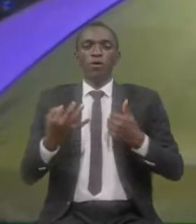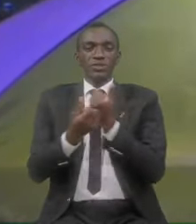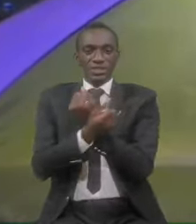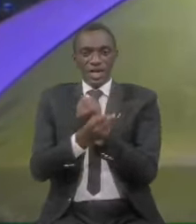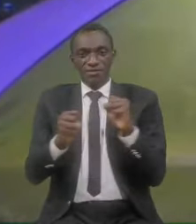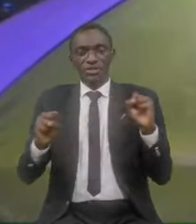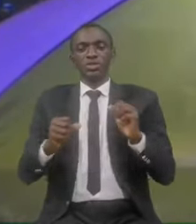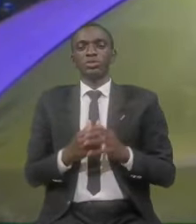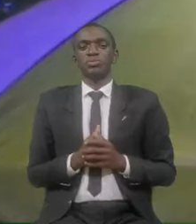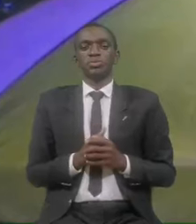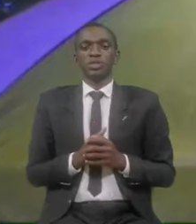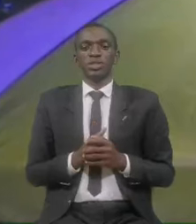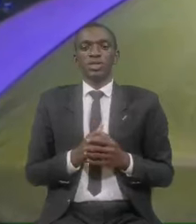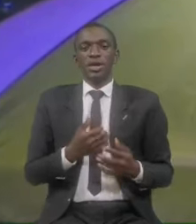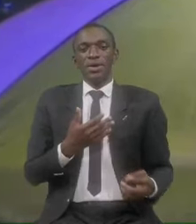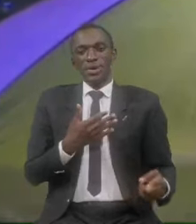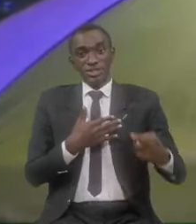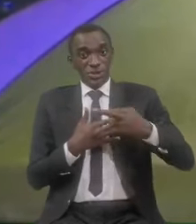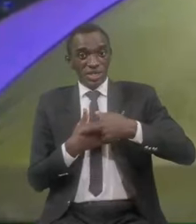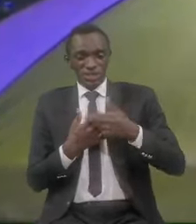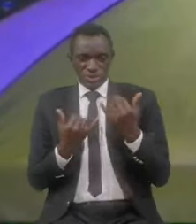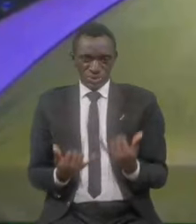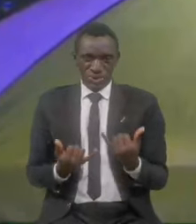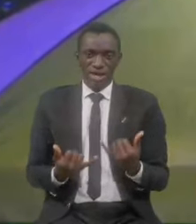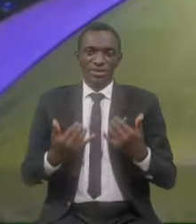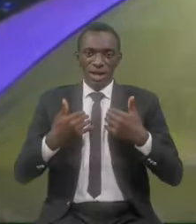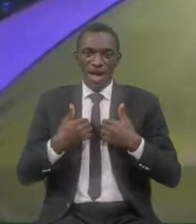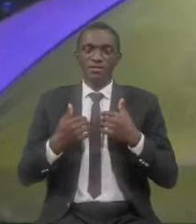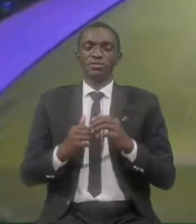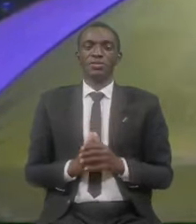salut. Il y a la restauration ce soir,